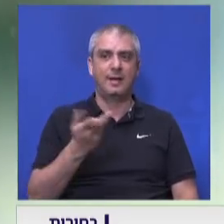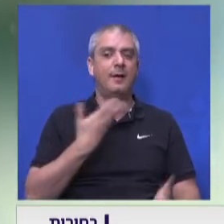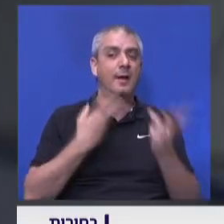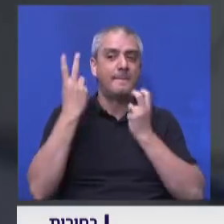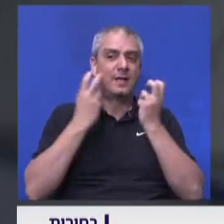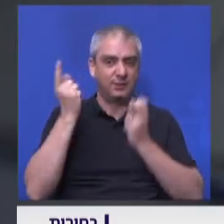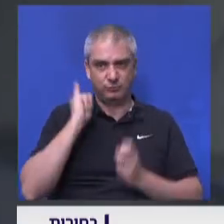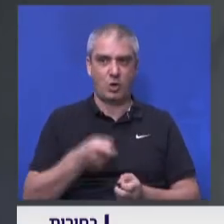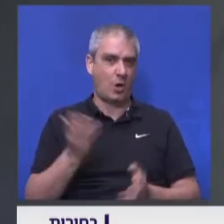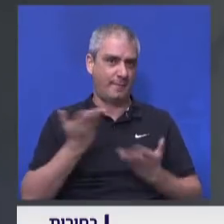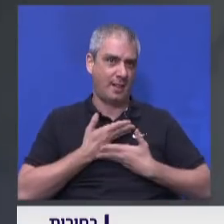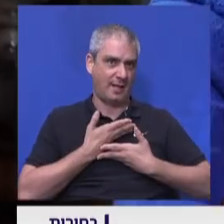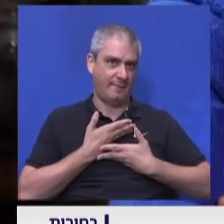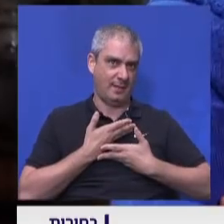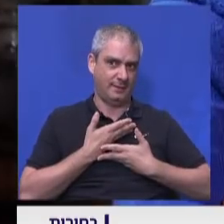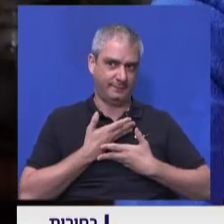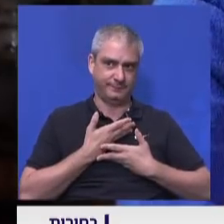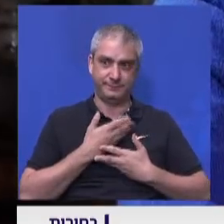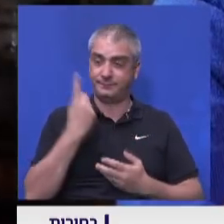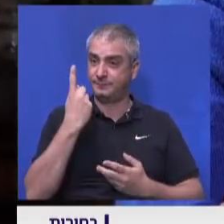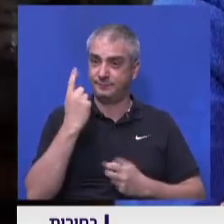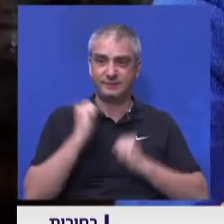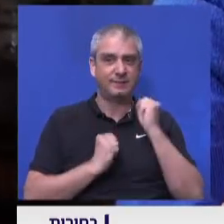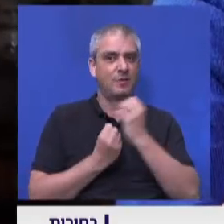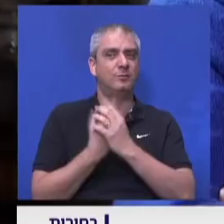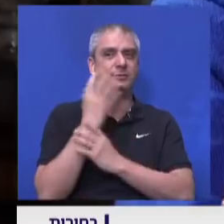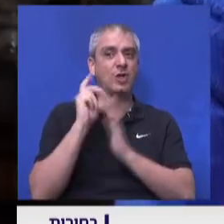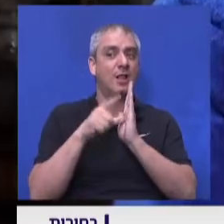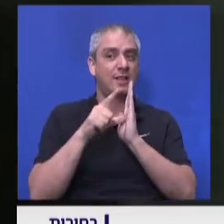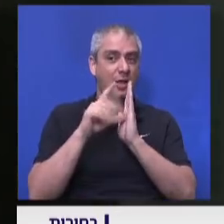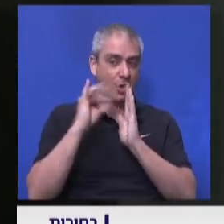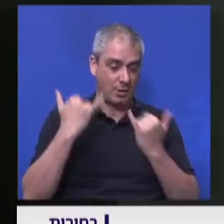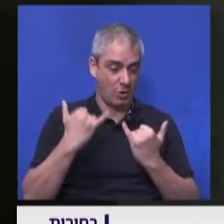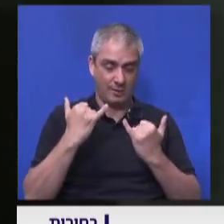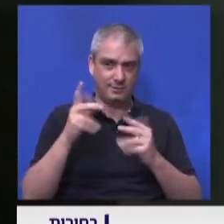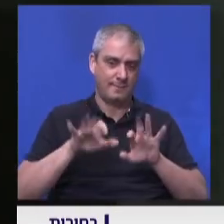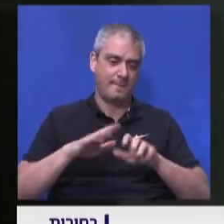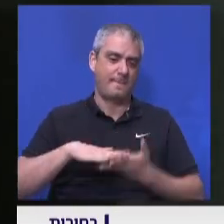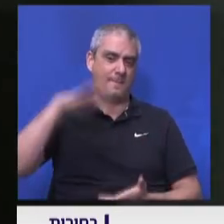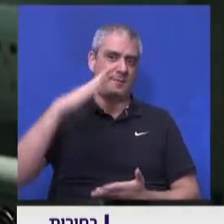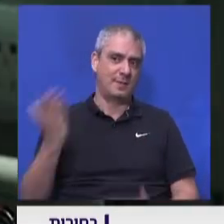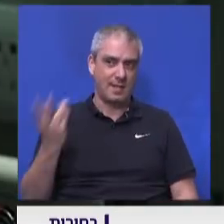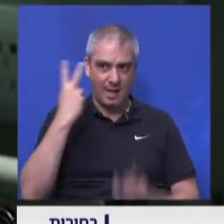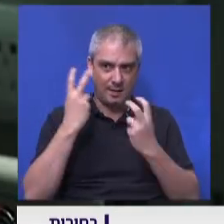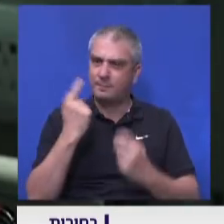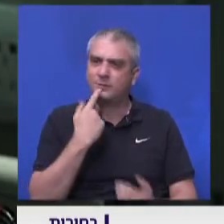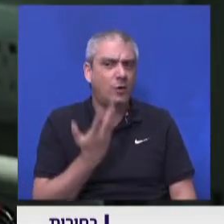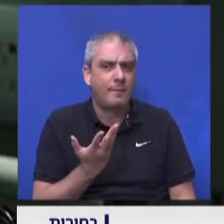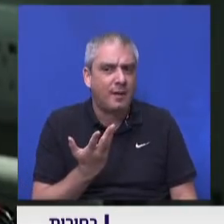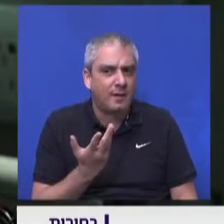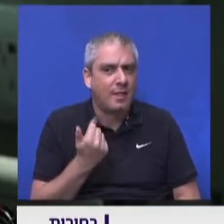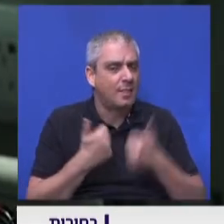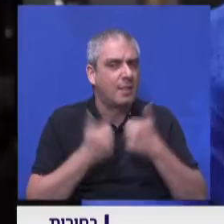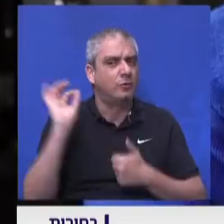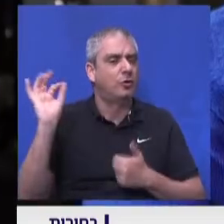יכולים להשיג. אחד מהמנועים של הטכנולוגיה הנוכחית זה ביג דאטה. מה זה אומר מבחינת התחרות שלהם מול ארצות